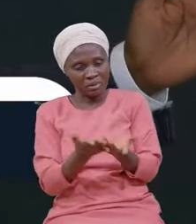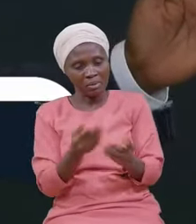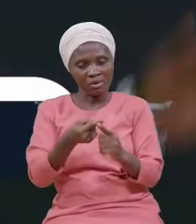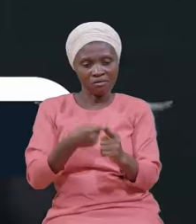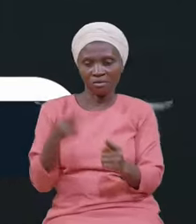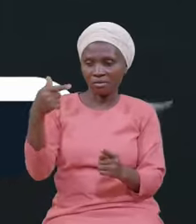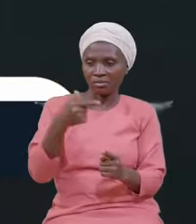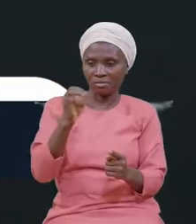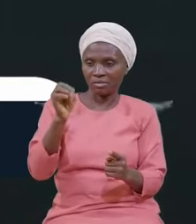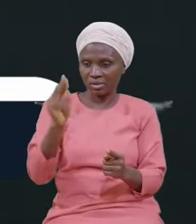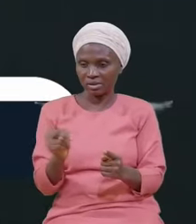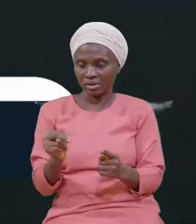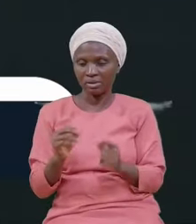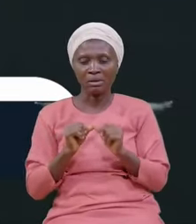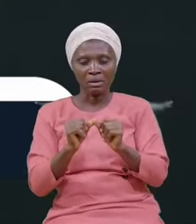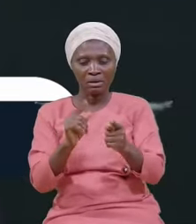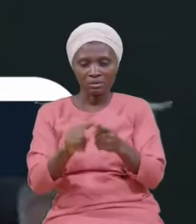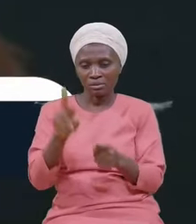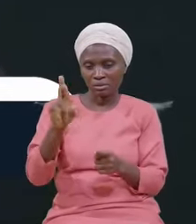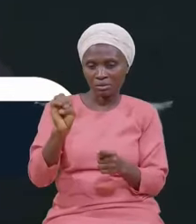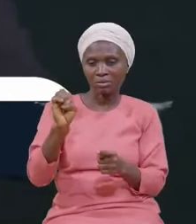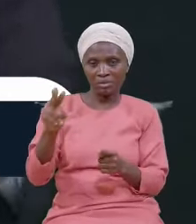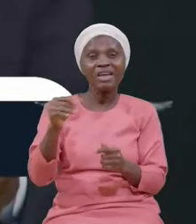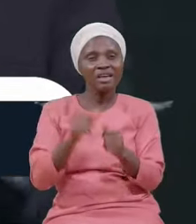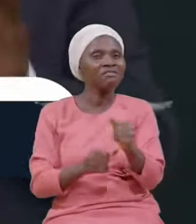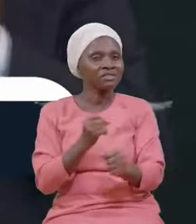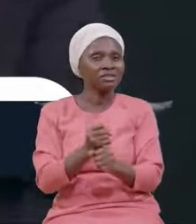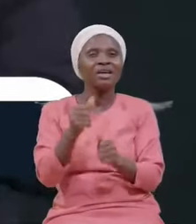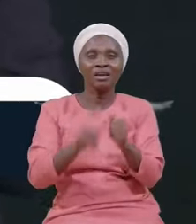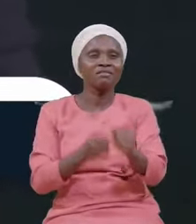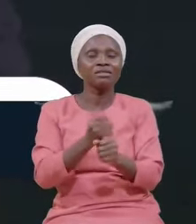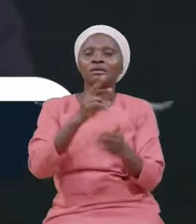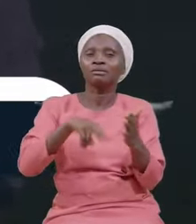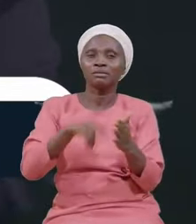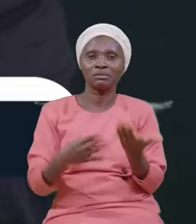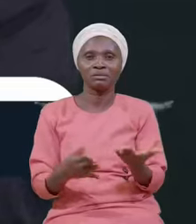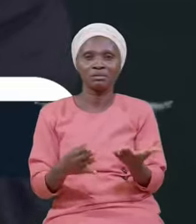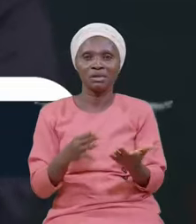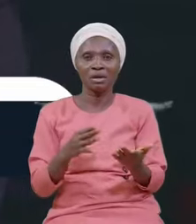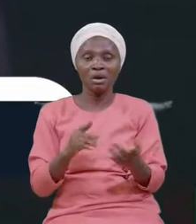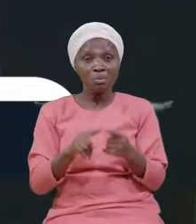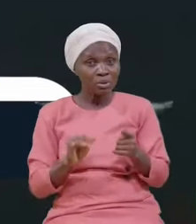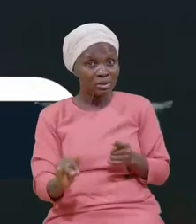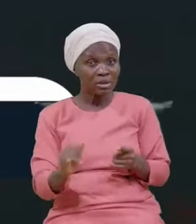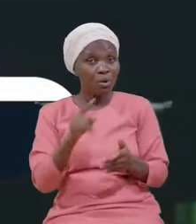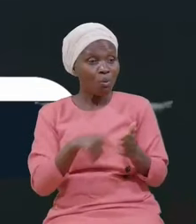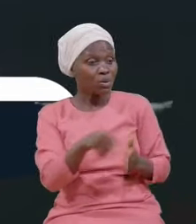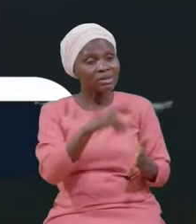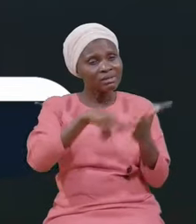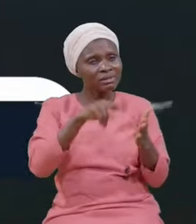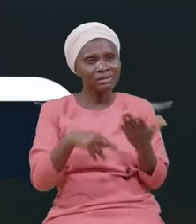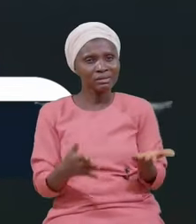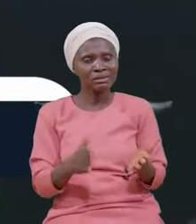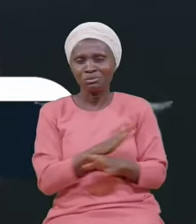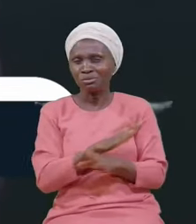Genèse à Apocalypse chaque année. Mais cependant, de tout ce qu'ils lisent, cela ne